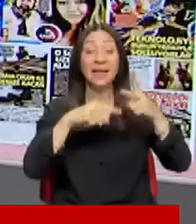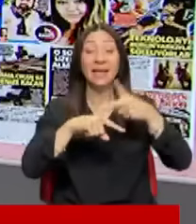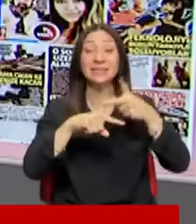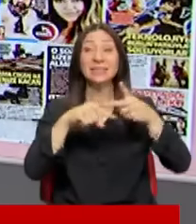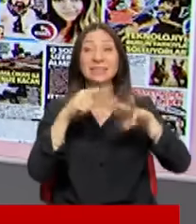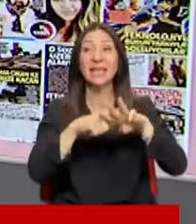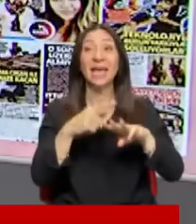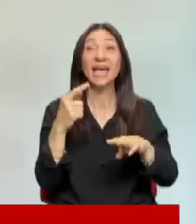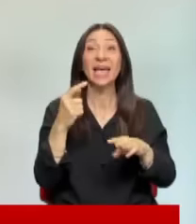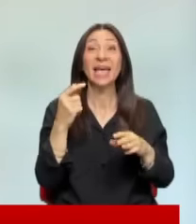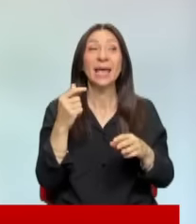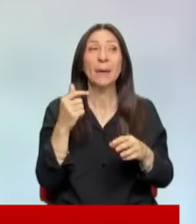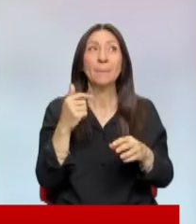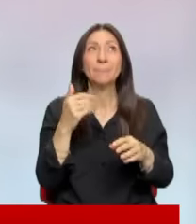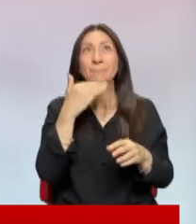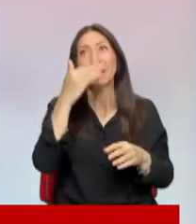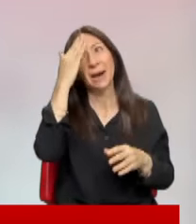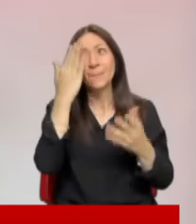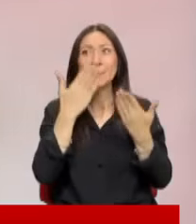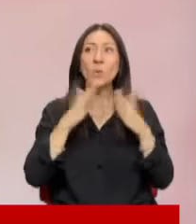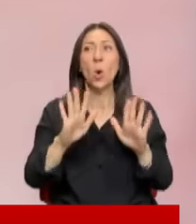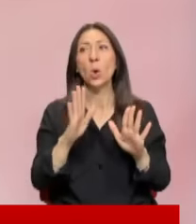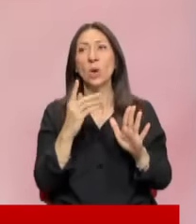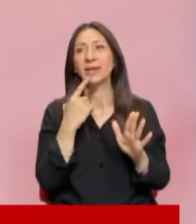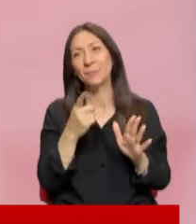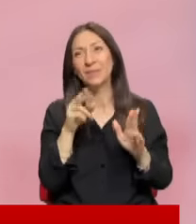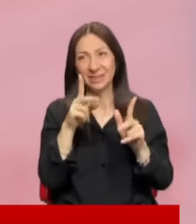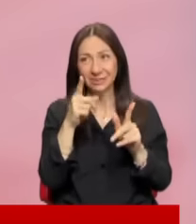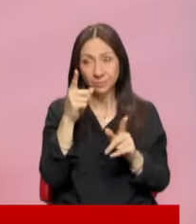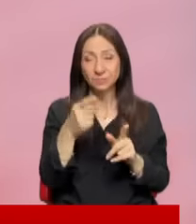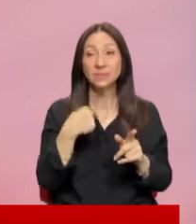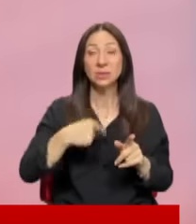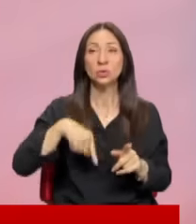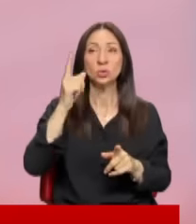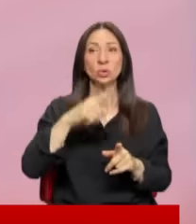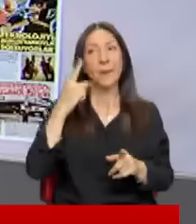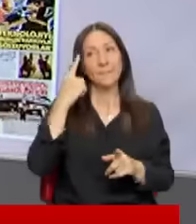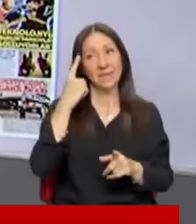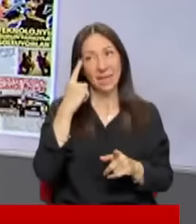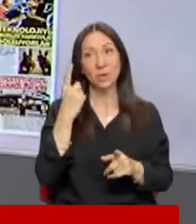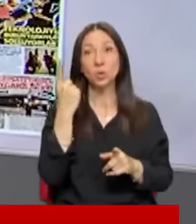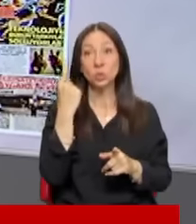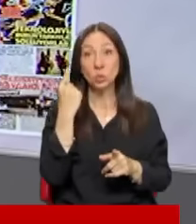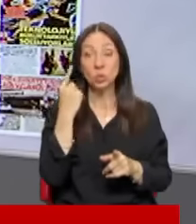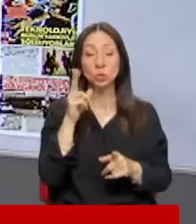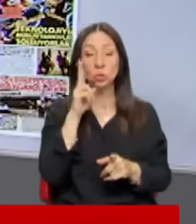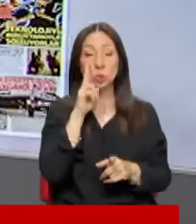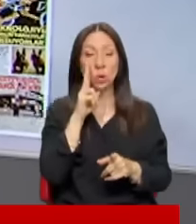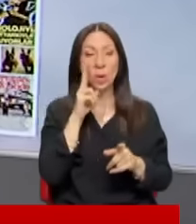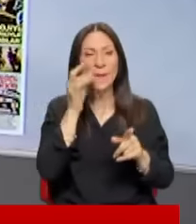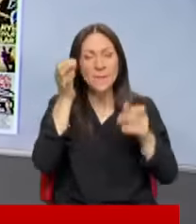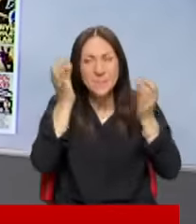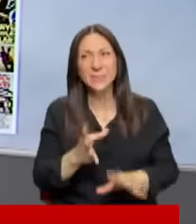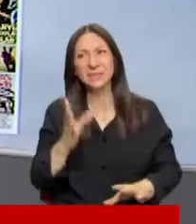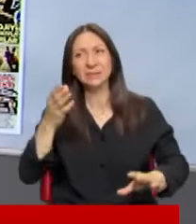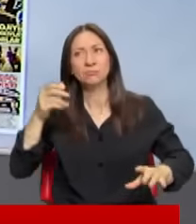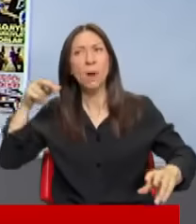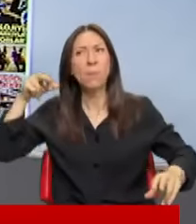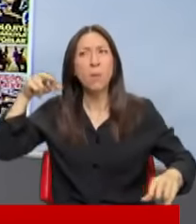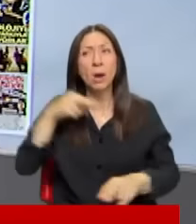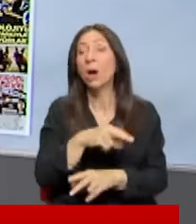Gazze'deki bayramın yaşanamamasından bahsetmiş. Biz de güncel bilgileriyle dünkü son hain saldırıyla